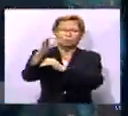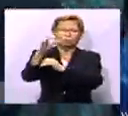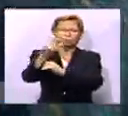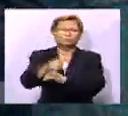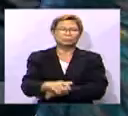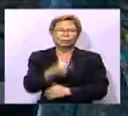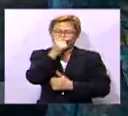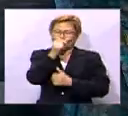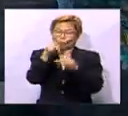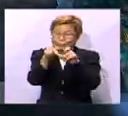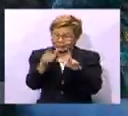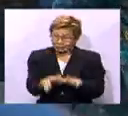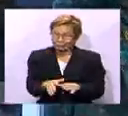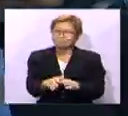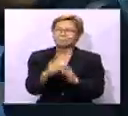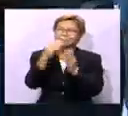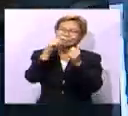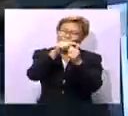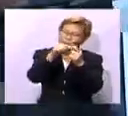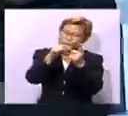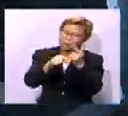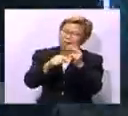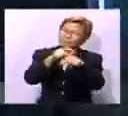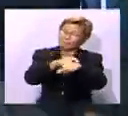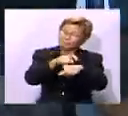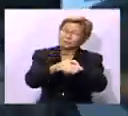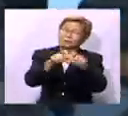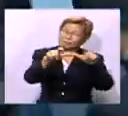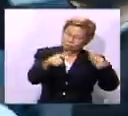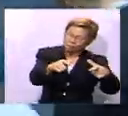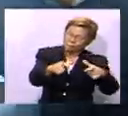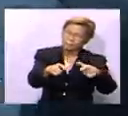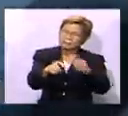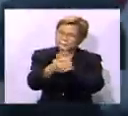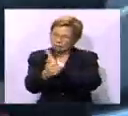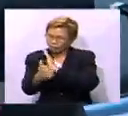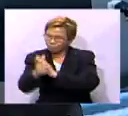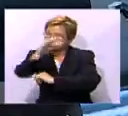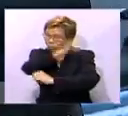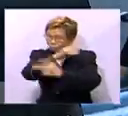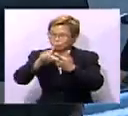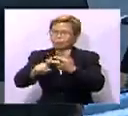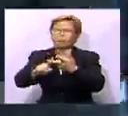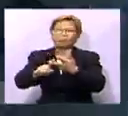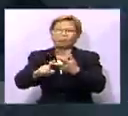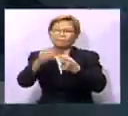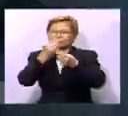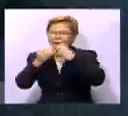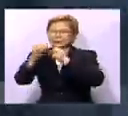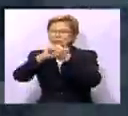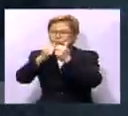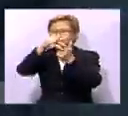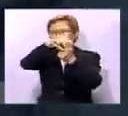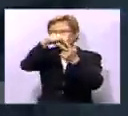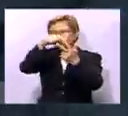Lebih menarik, para peserta akan melalui beberapa sesi antaranya falsafah sukan, kompetensi kejurulatihan dan pemakanan sukan.